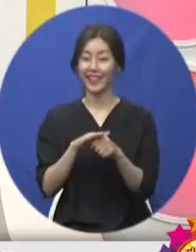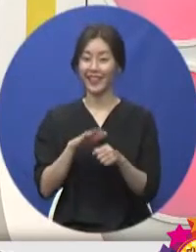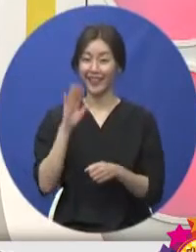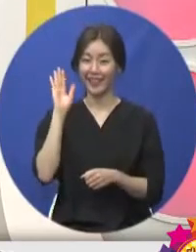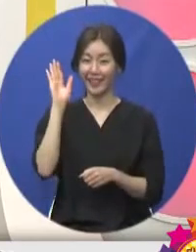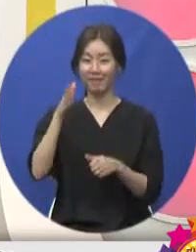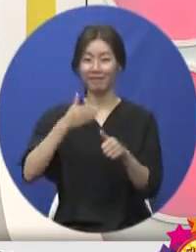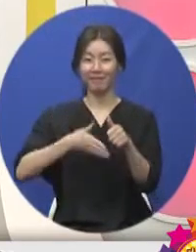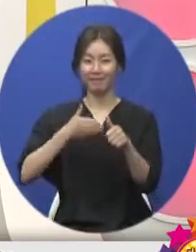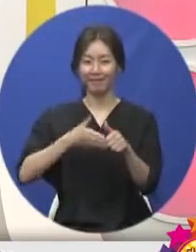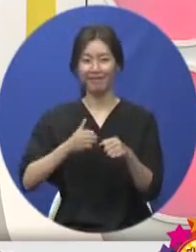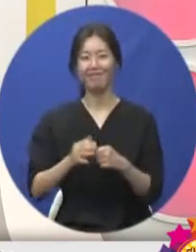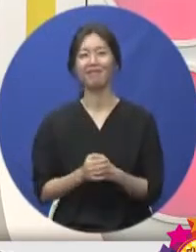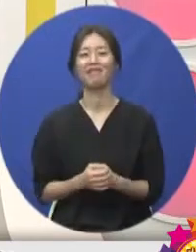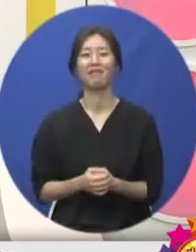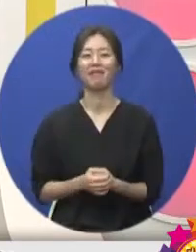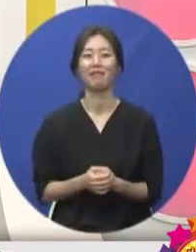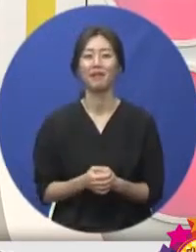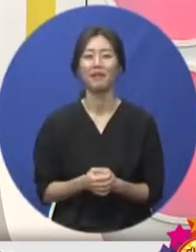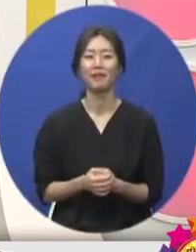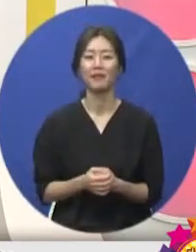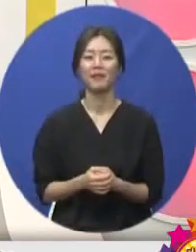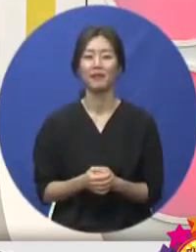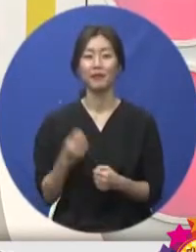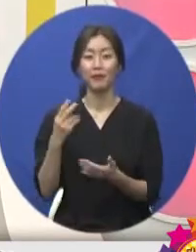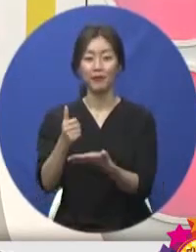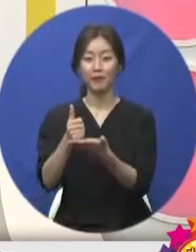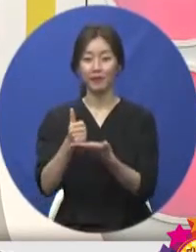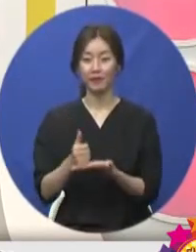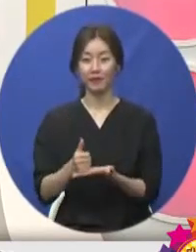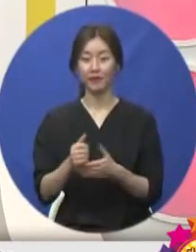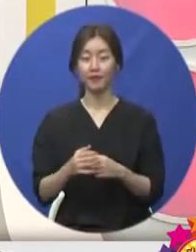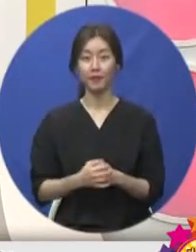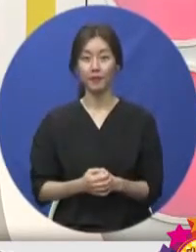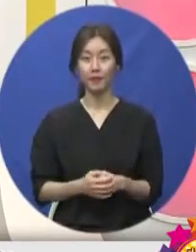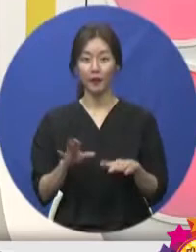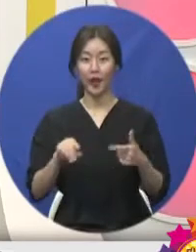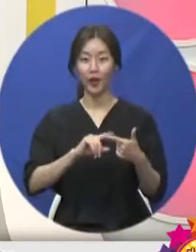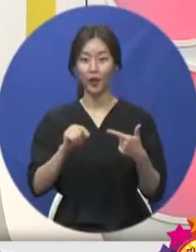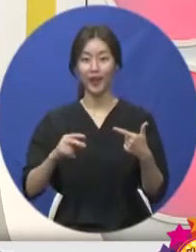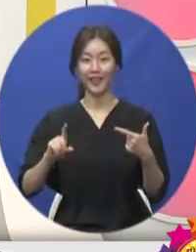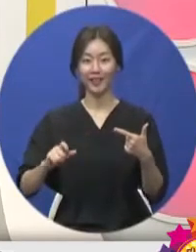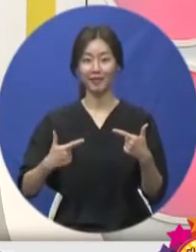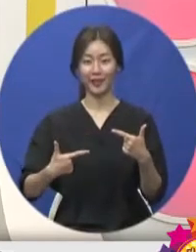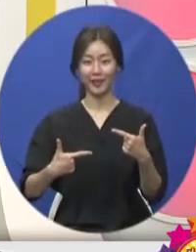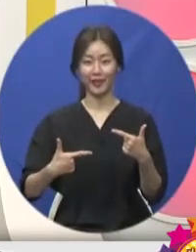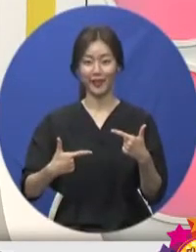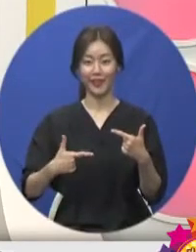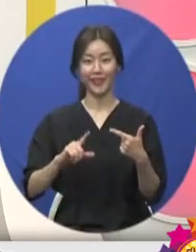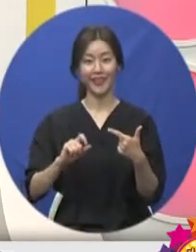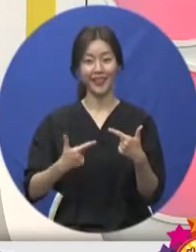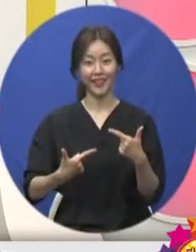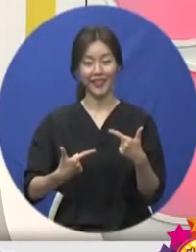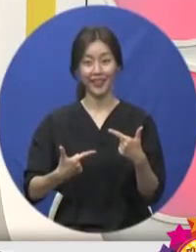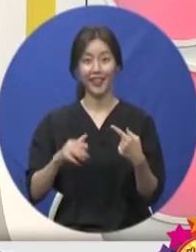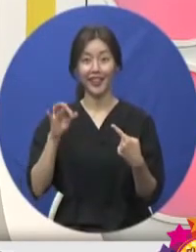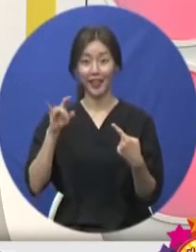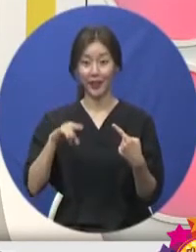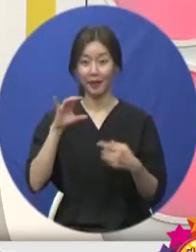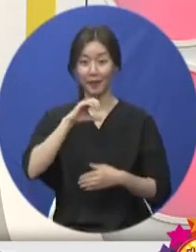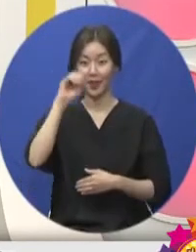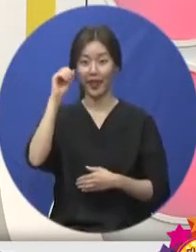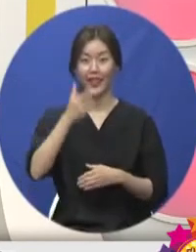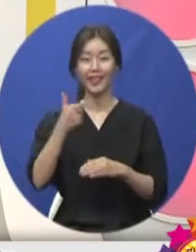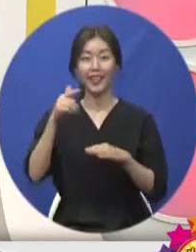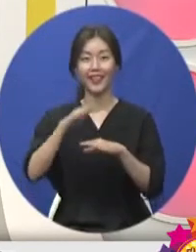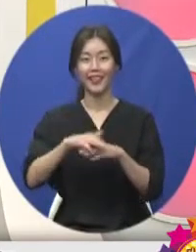주세요. 사랑해 주세요. 예. 자, 다음 분 모시겠습니다. 네. 아, 이분은 6월 16일 날 창원하신 대전 서구의